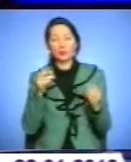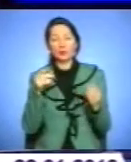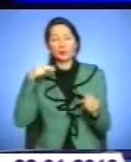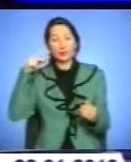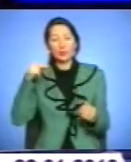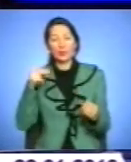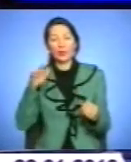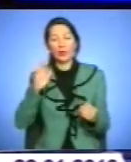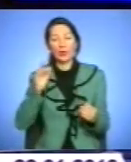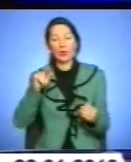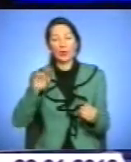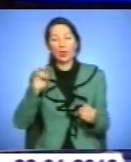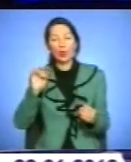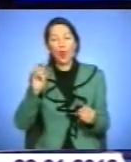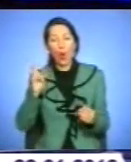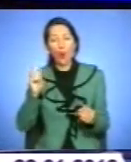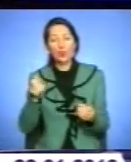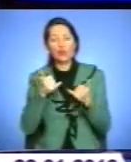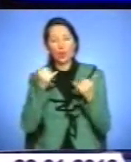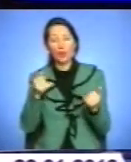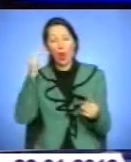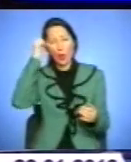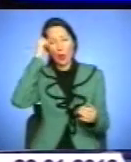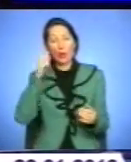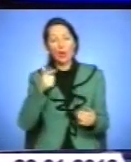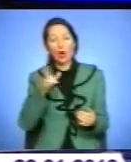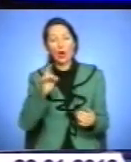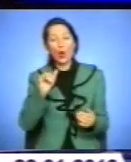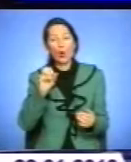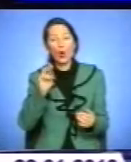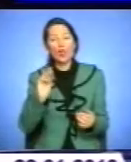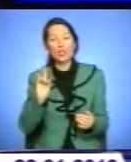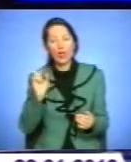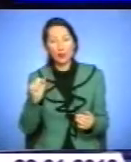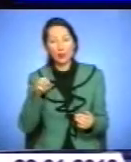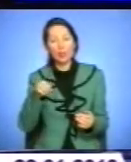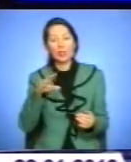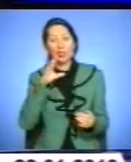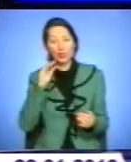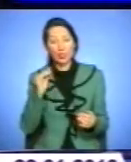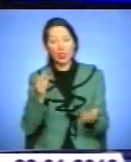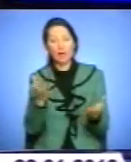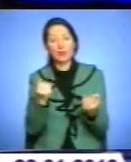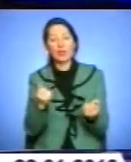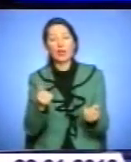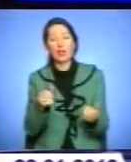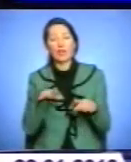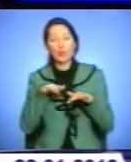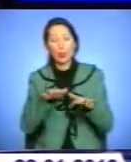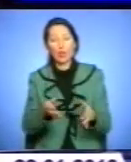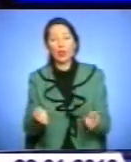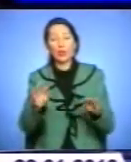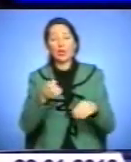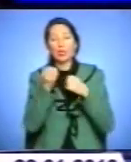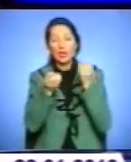Тараса Шевченка і Михайла Грушевського. У церемонії покладання квітів також взяли участь голова Верховної Ради Володимир Рибак,